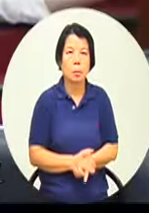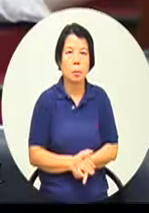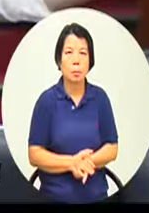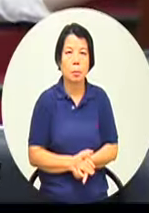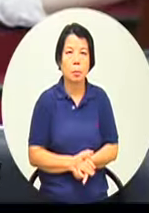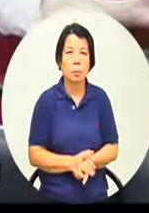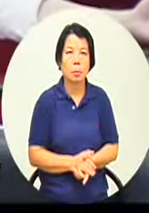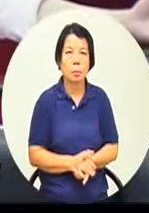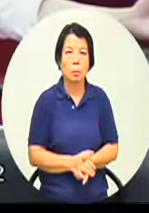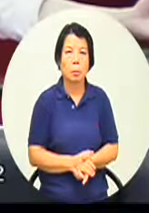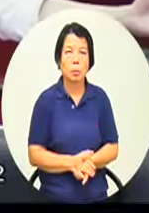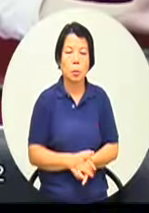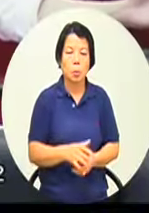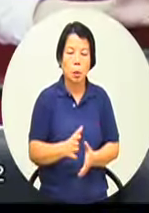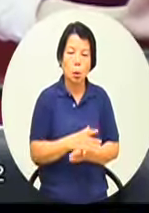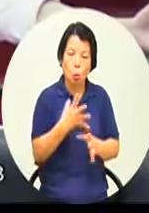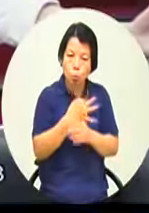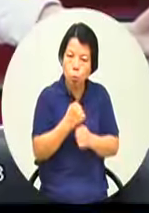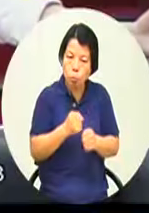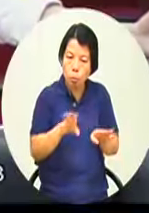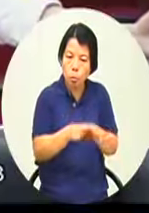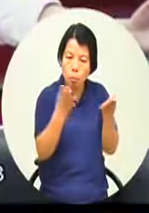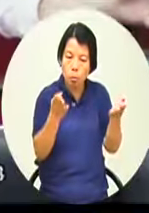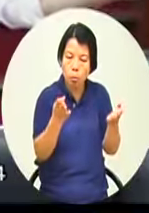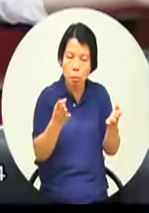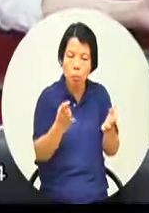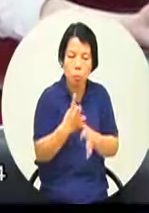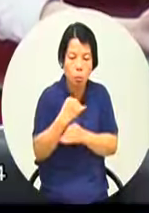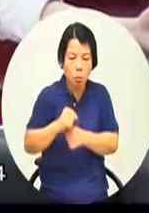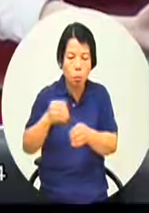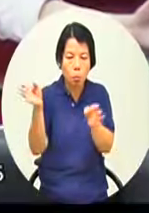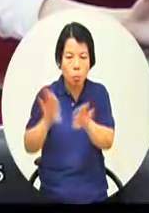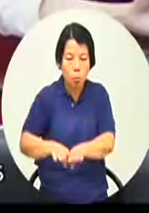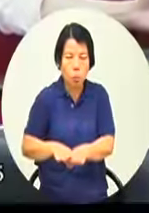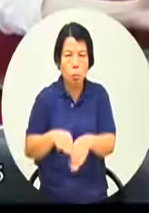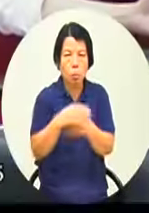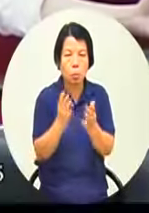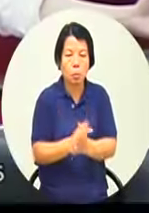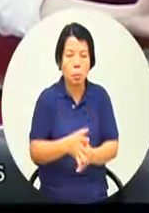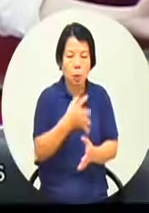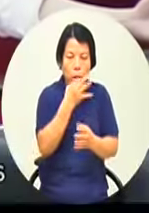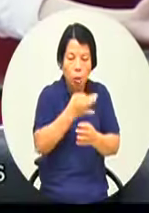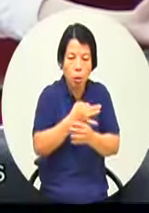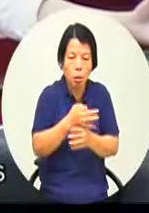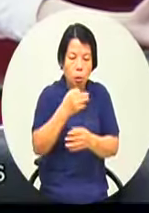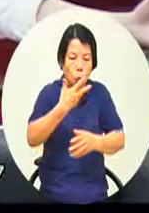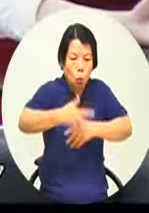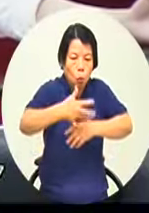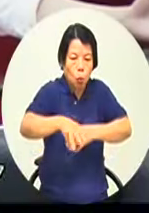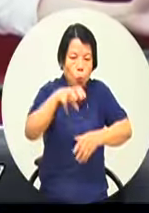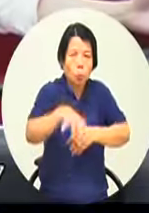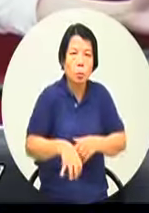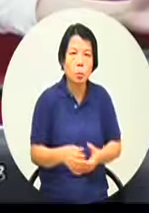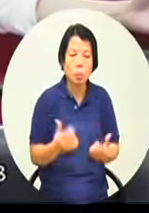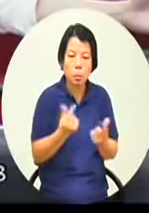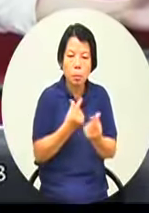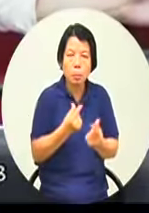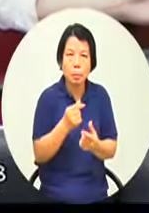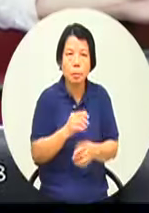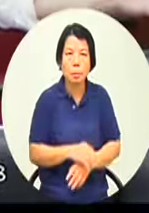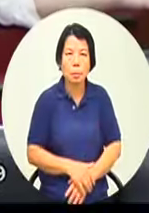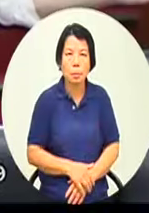那什么时候该开，什么时候该关，包括解流站，解流站好像是